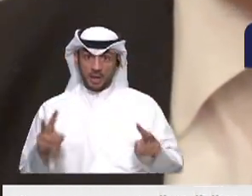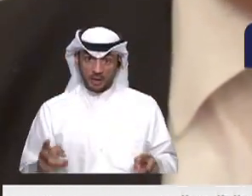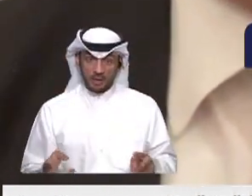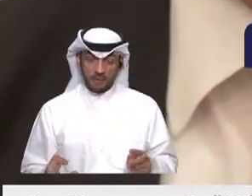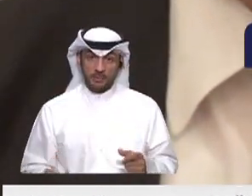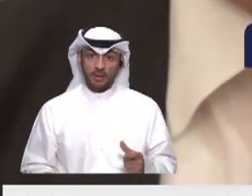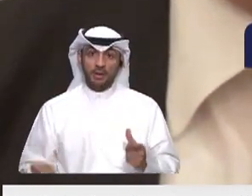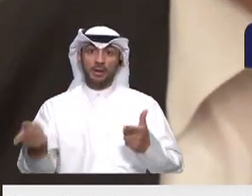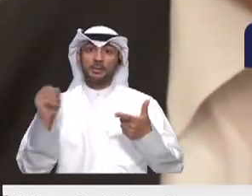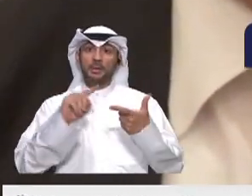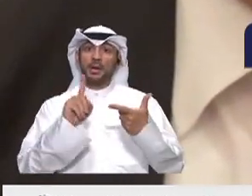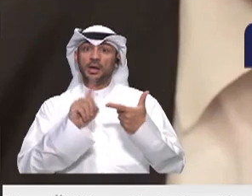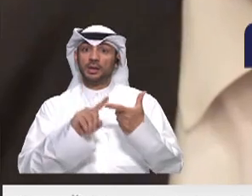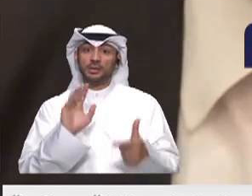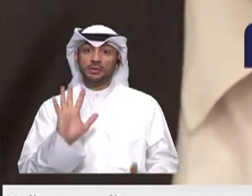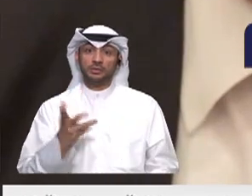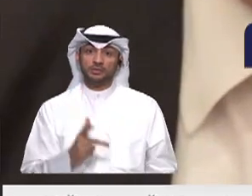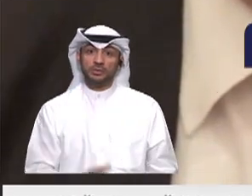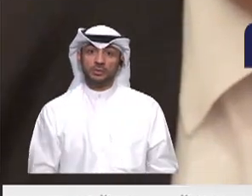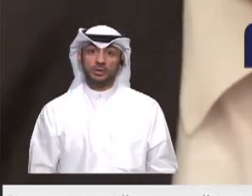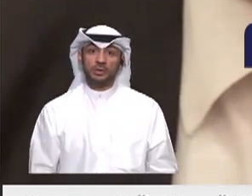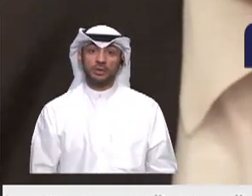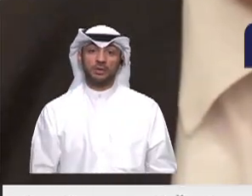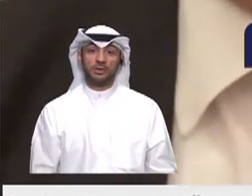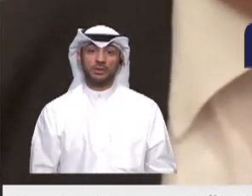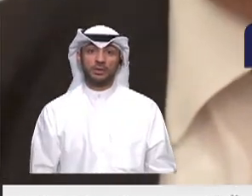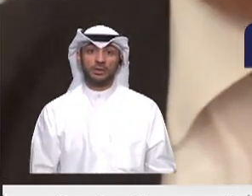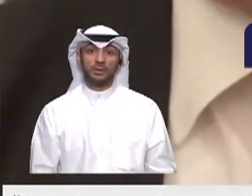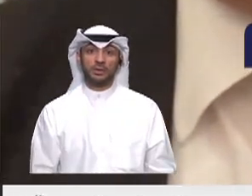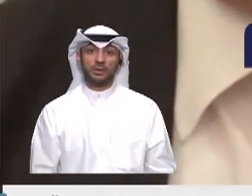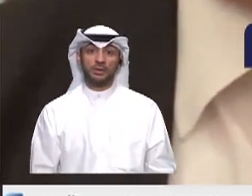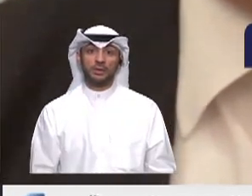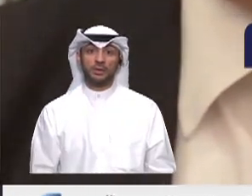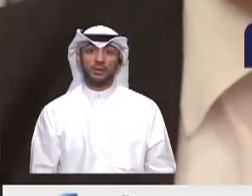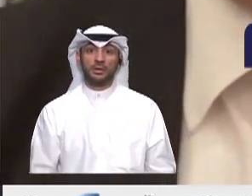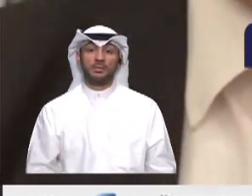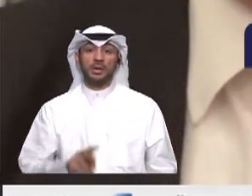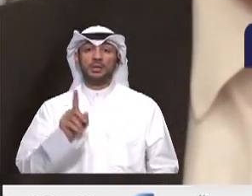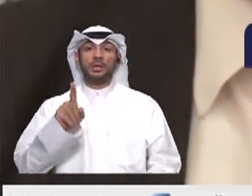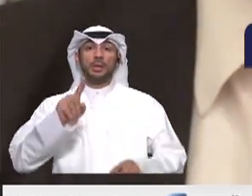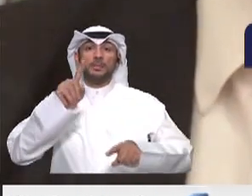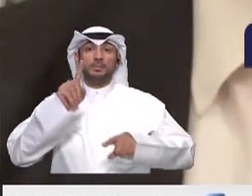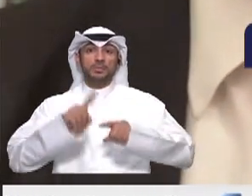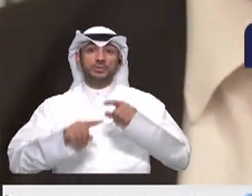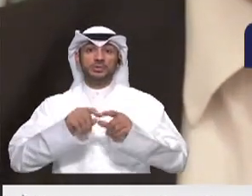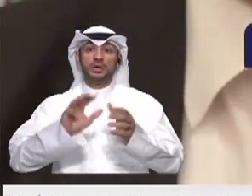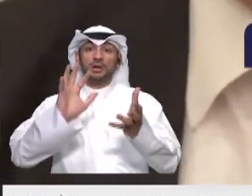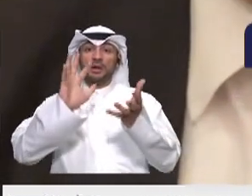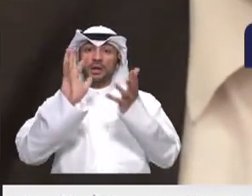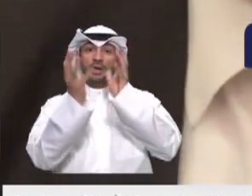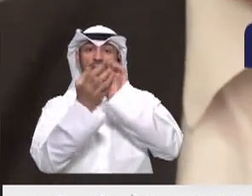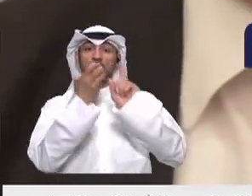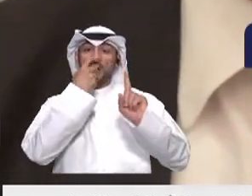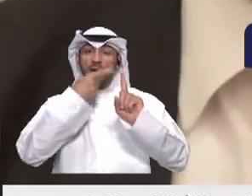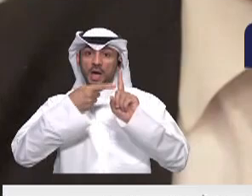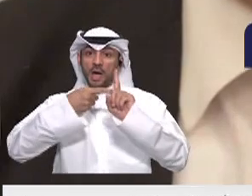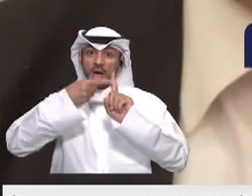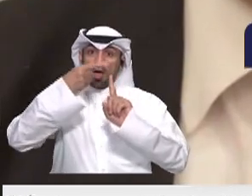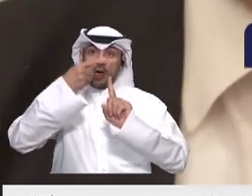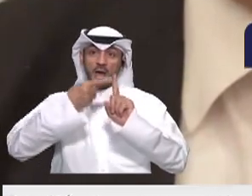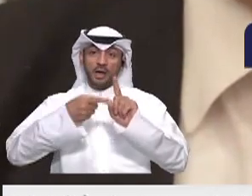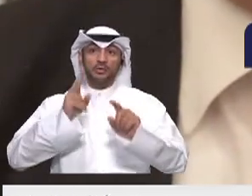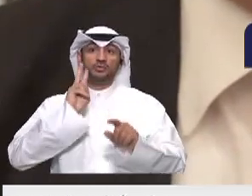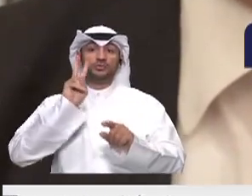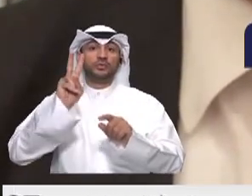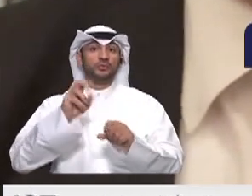في مجال مكافحة التغيرات المناخية وغيرها من الأمور. هناك أيضا نقطة هامة